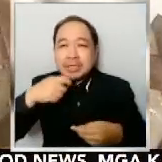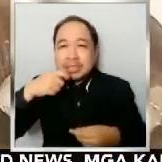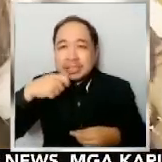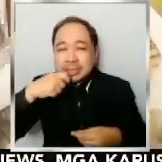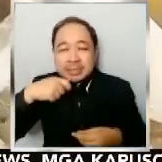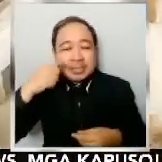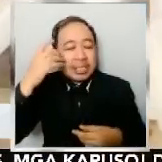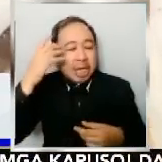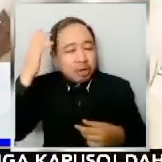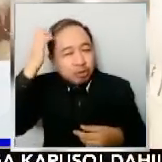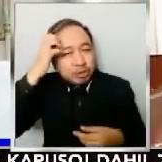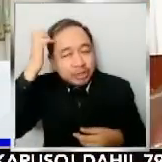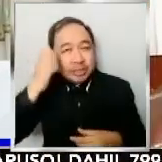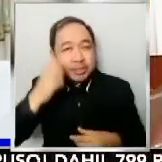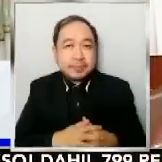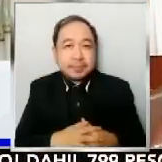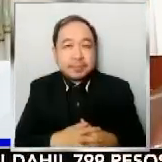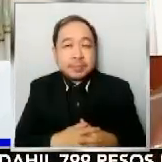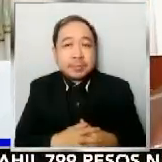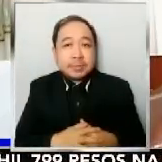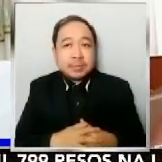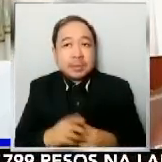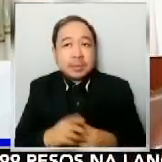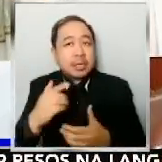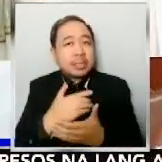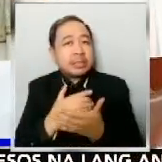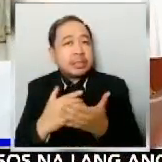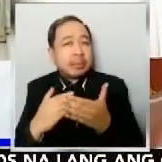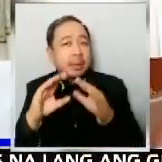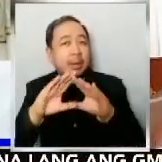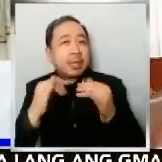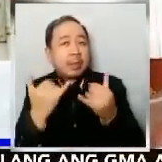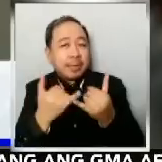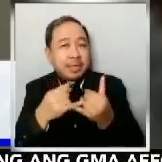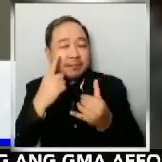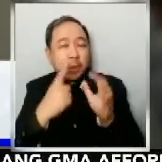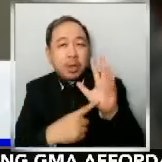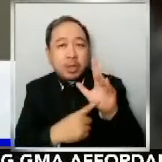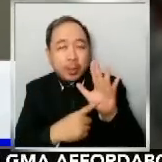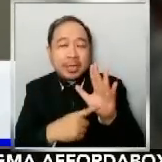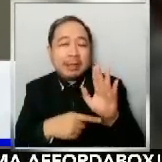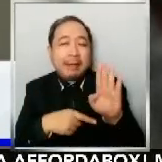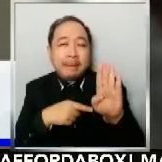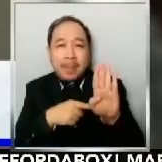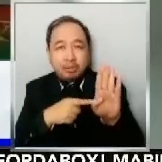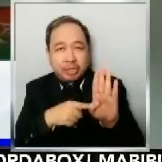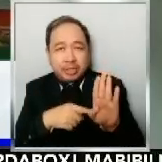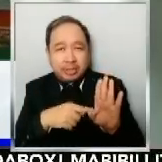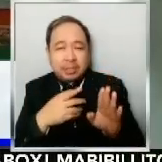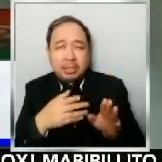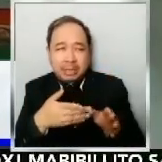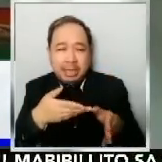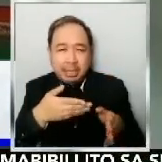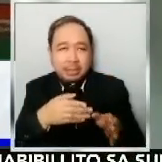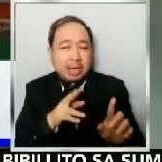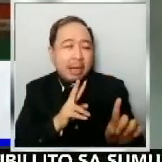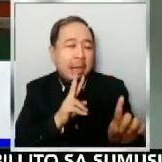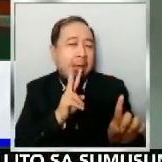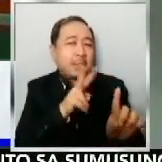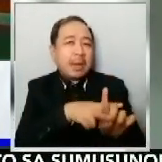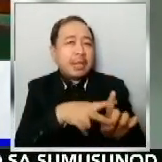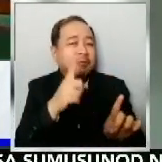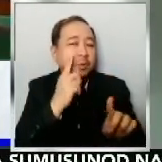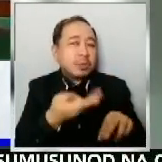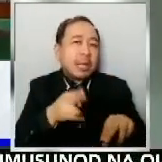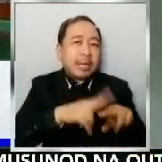Nagsumite rin daw ng notice sa DTI ang ilang manufacturer ng kandila at baterya. Ang hiling na taas presyo sa iba't ibang produkto nasa